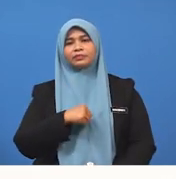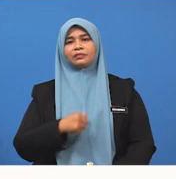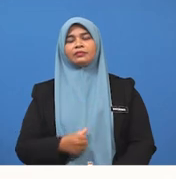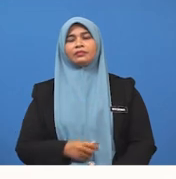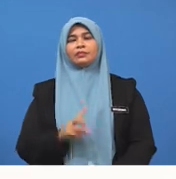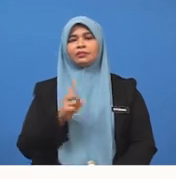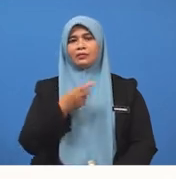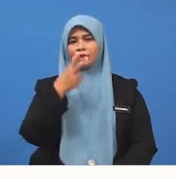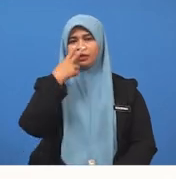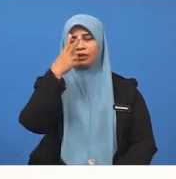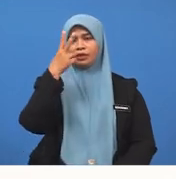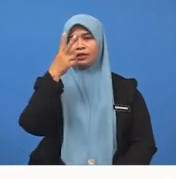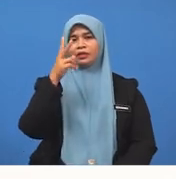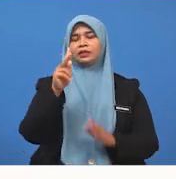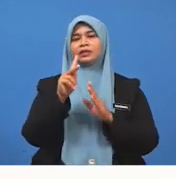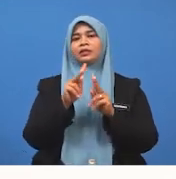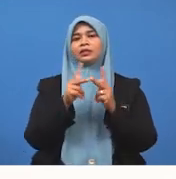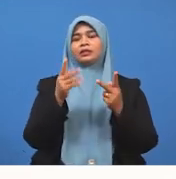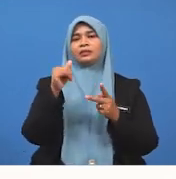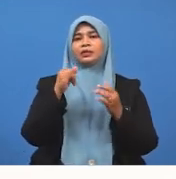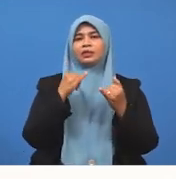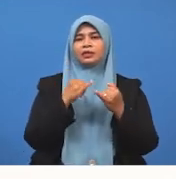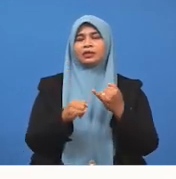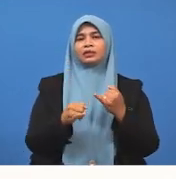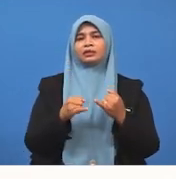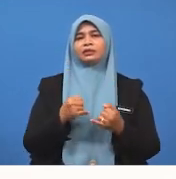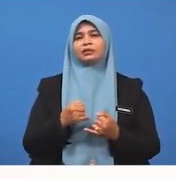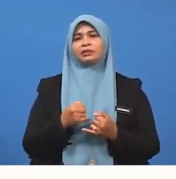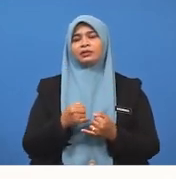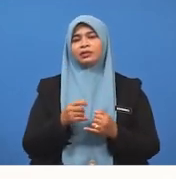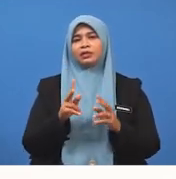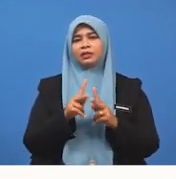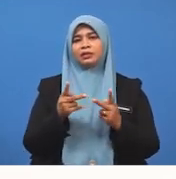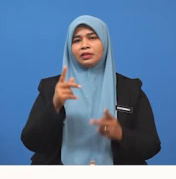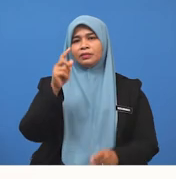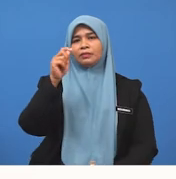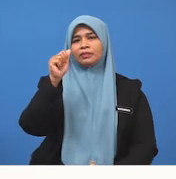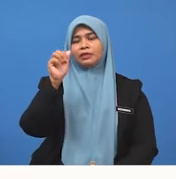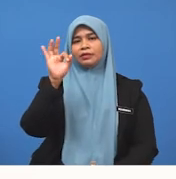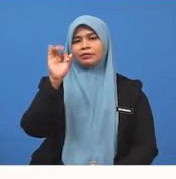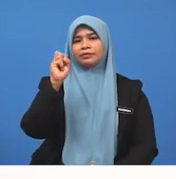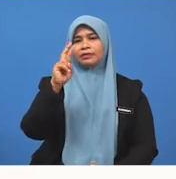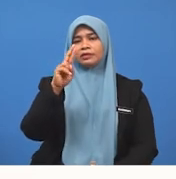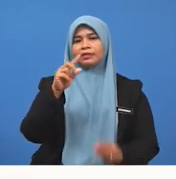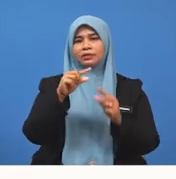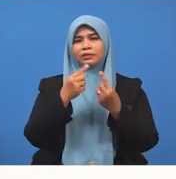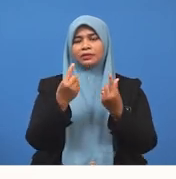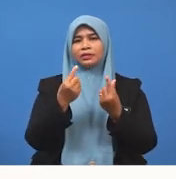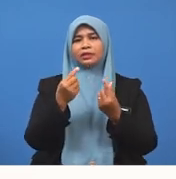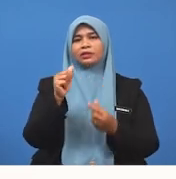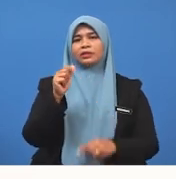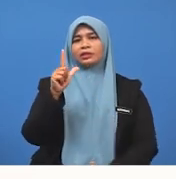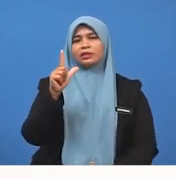Sule kitab tafsir terakhir dalam kajian tipe yaitu kitab tafsir Al Qur'anul